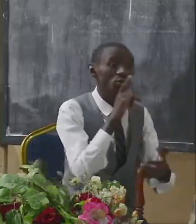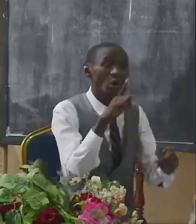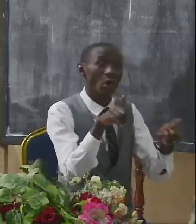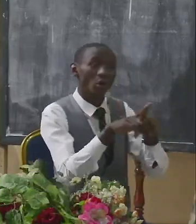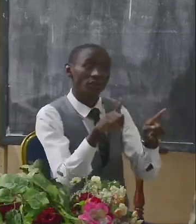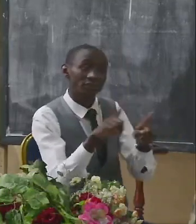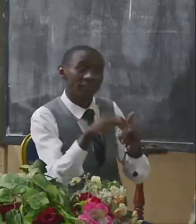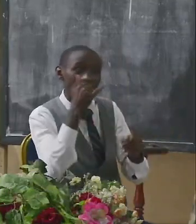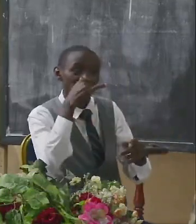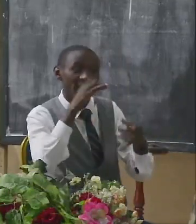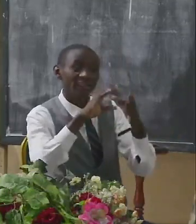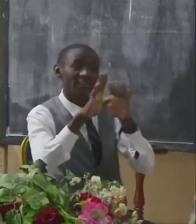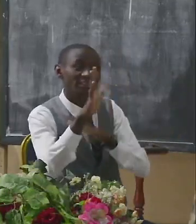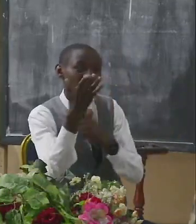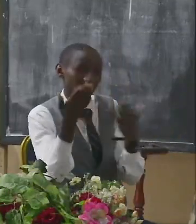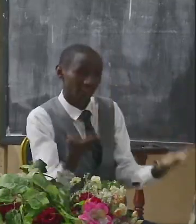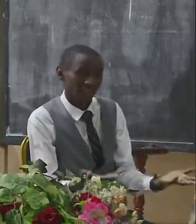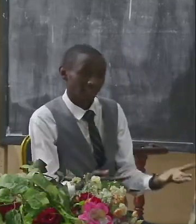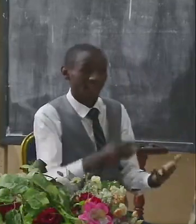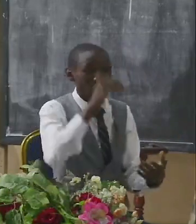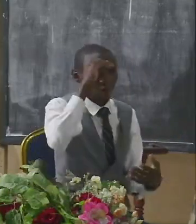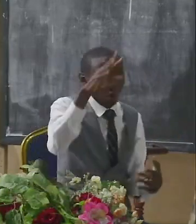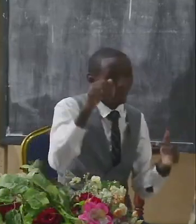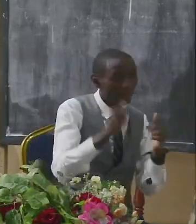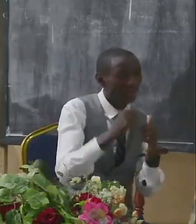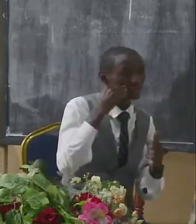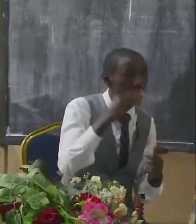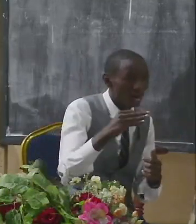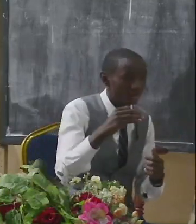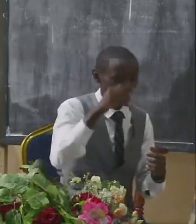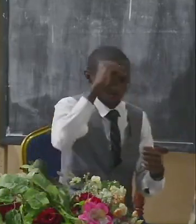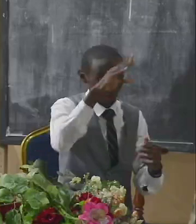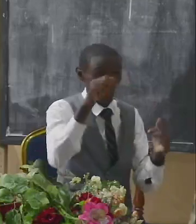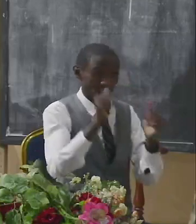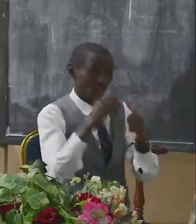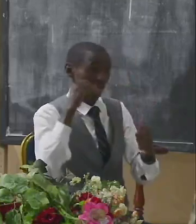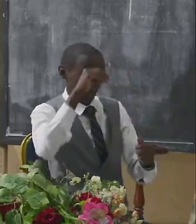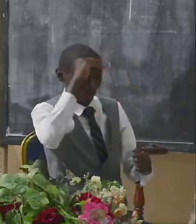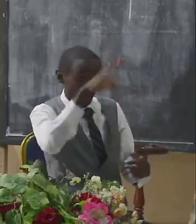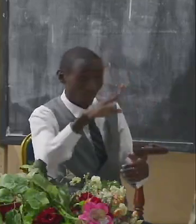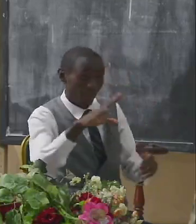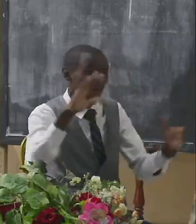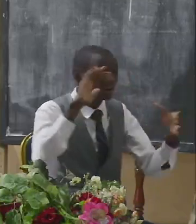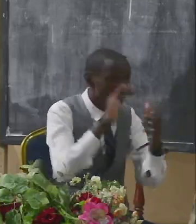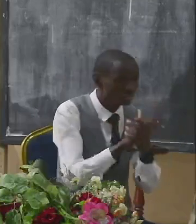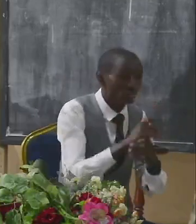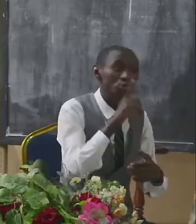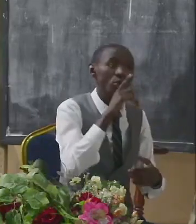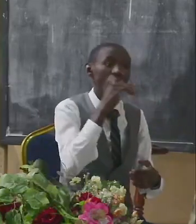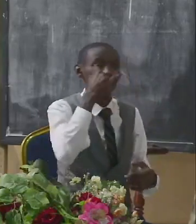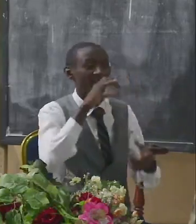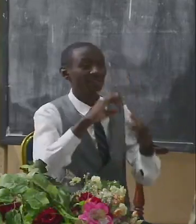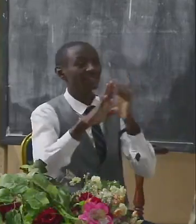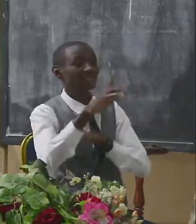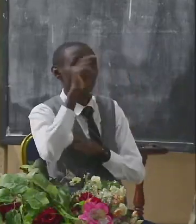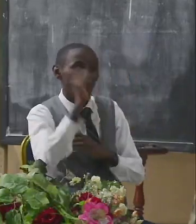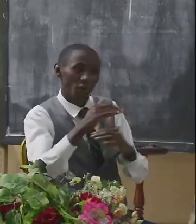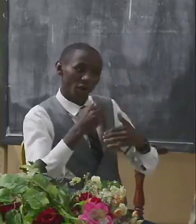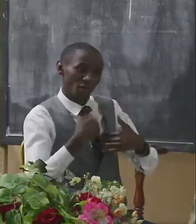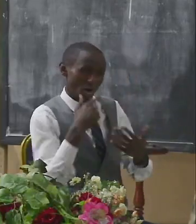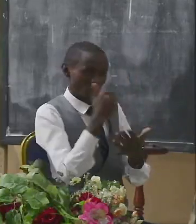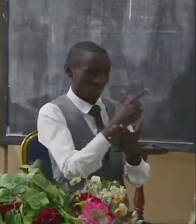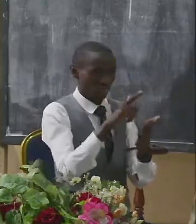Alisema wale watu wenye wanaoana mwanaume na mwanaume, mwanamke na mwanamke, nao ni watoto ya Mungu. Donc il faut qu'il y ait une loi. Manaki nafaa kukuwe